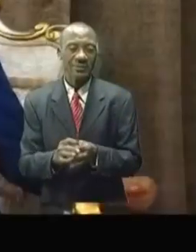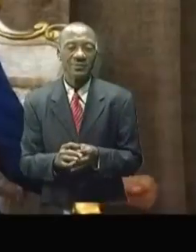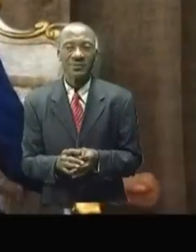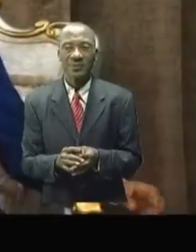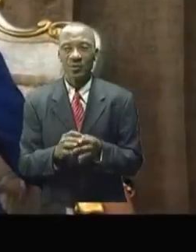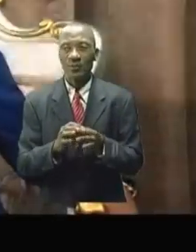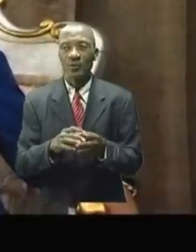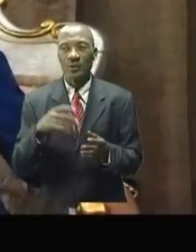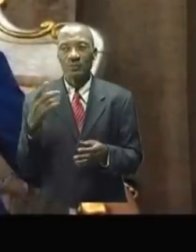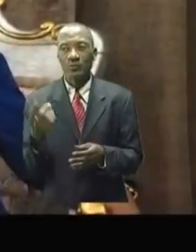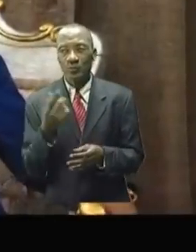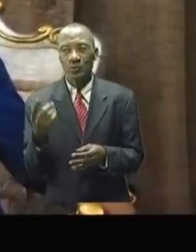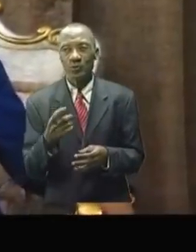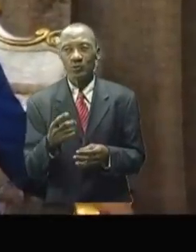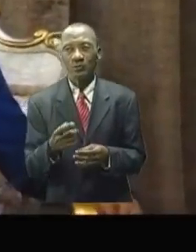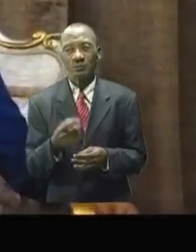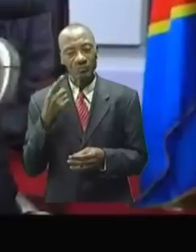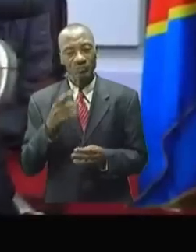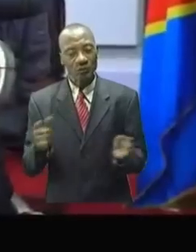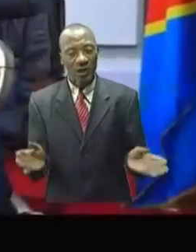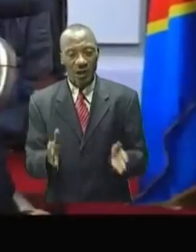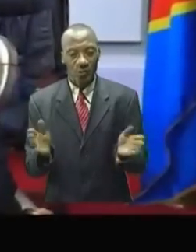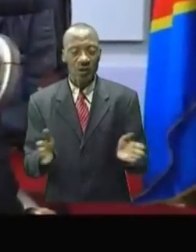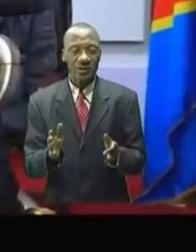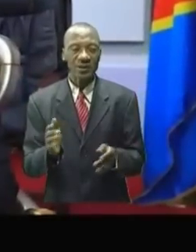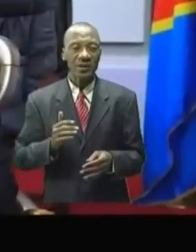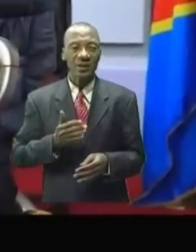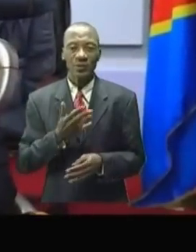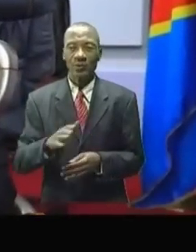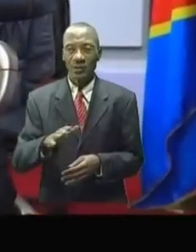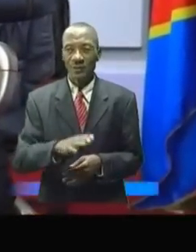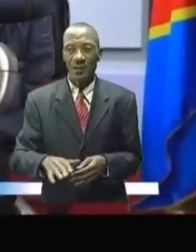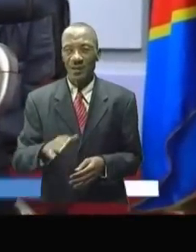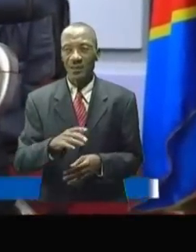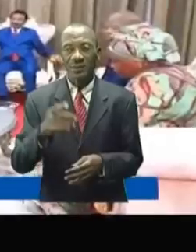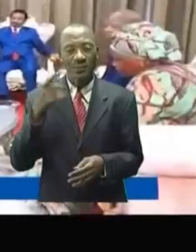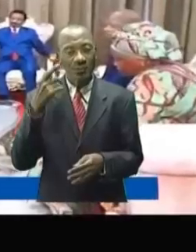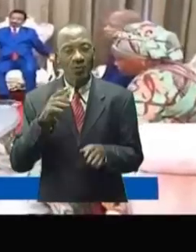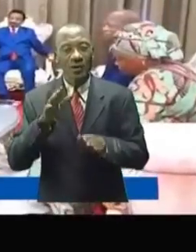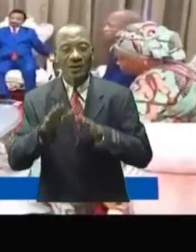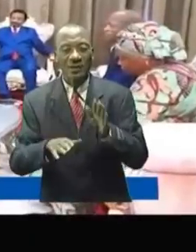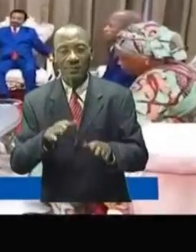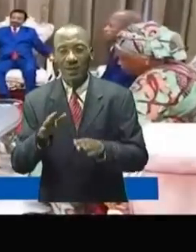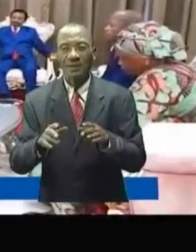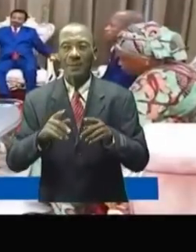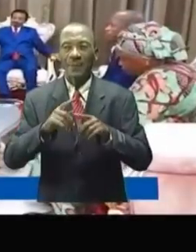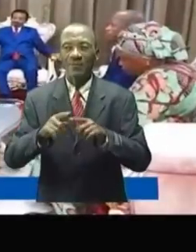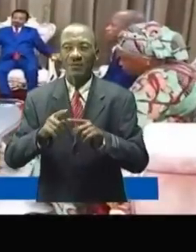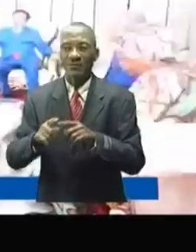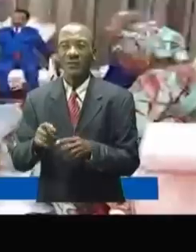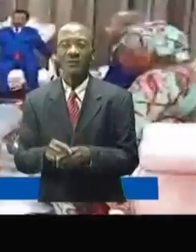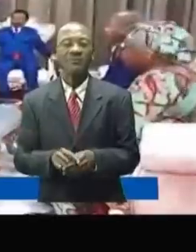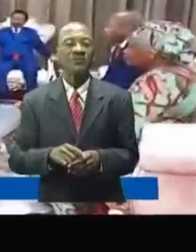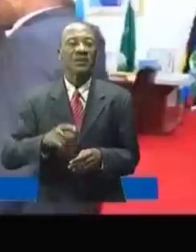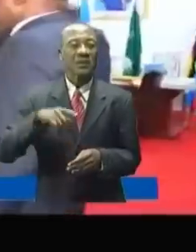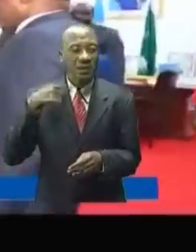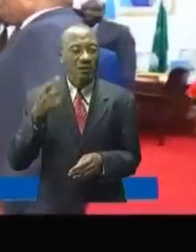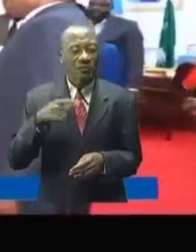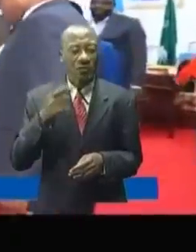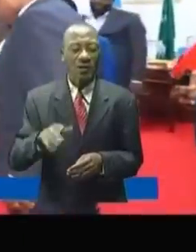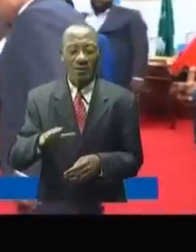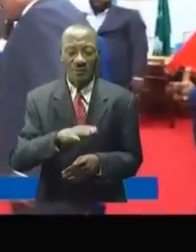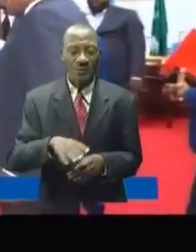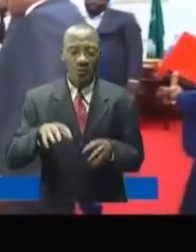2021, 2022 et en 2023, Nicolas Kazadi est venu à l'Assemblée nationale chaque 14 juin à la même heure